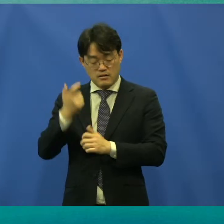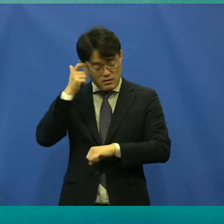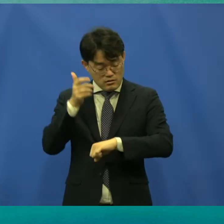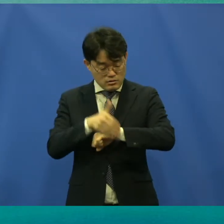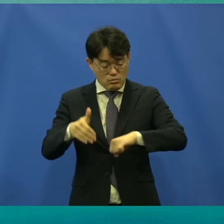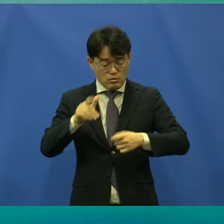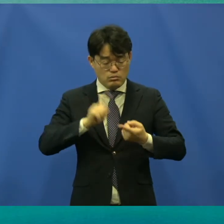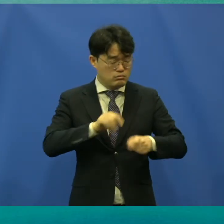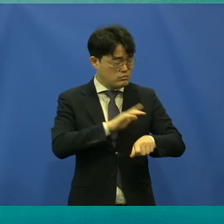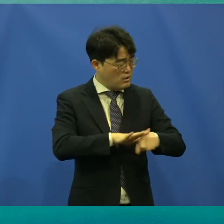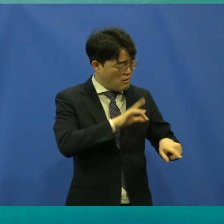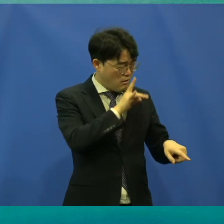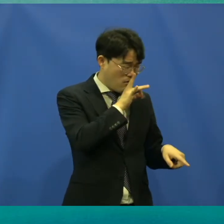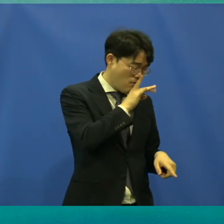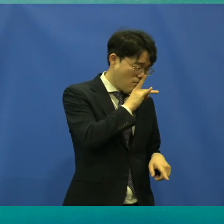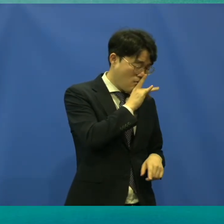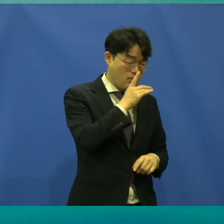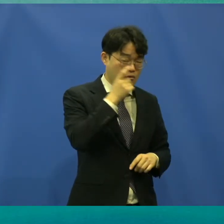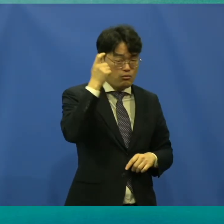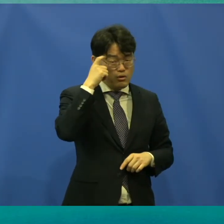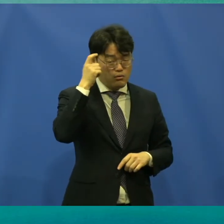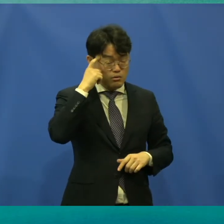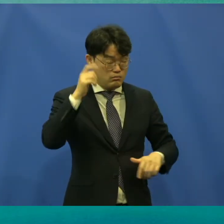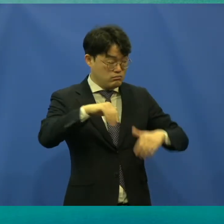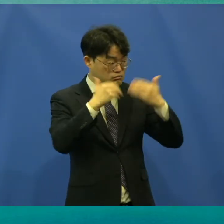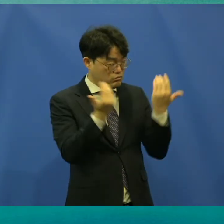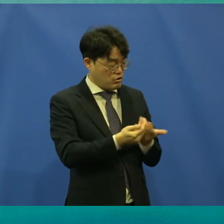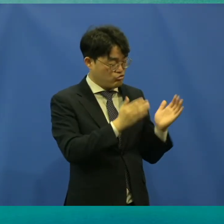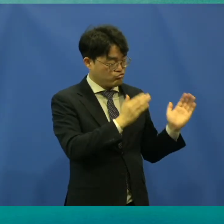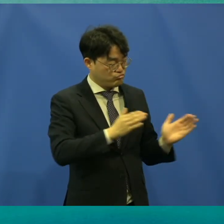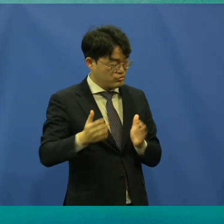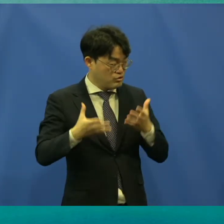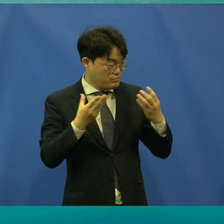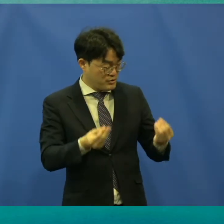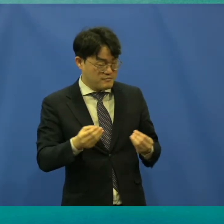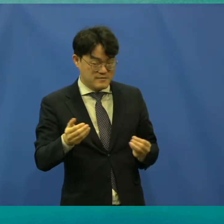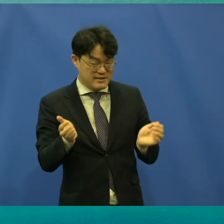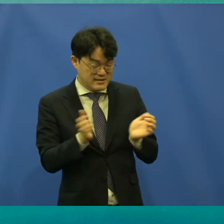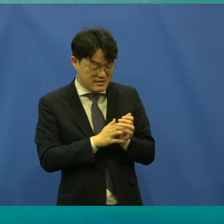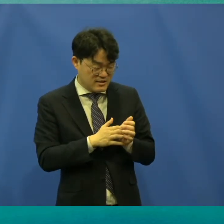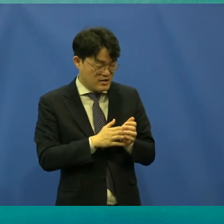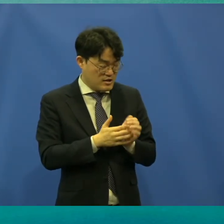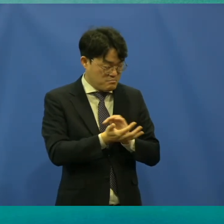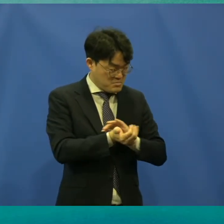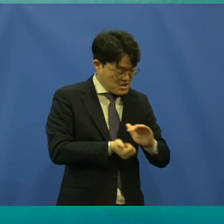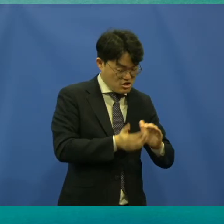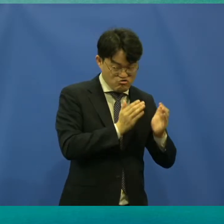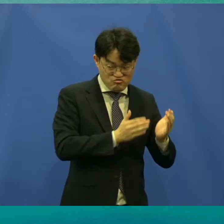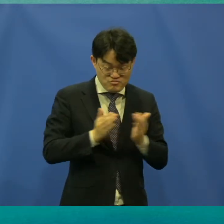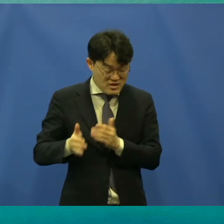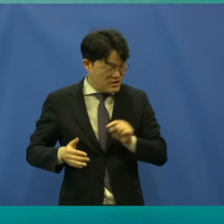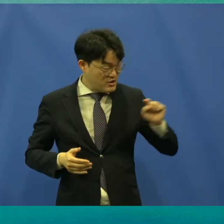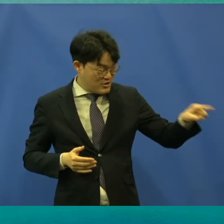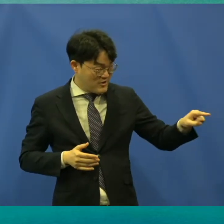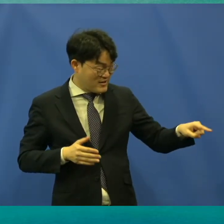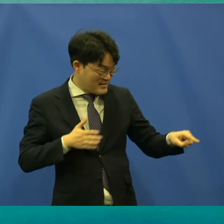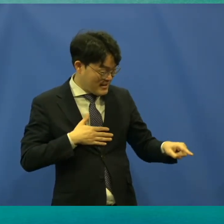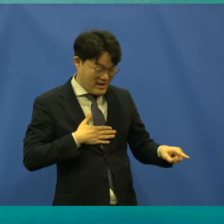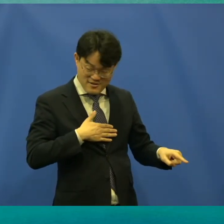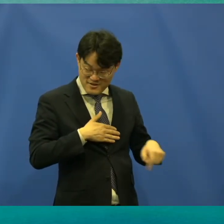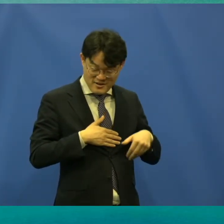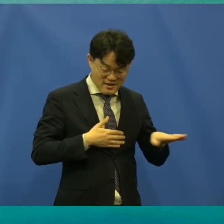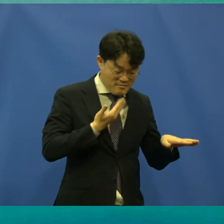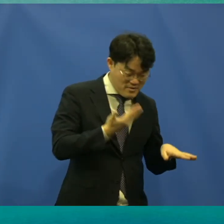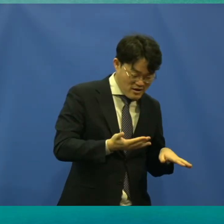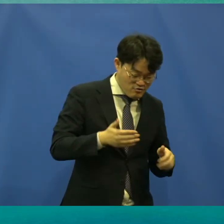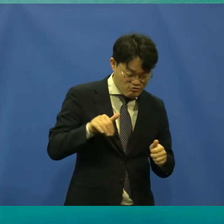수 없어. 모든 게 완벽하게 준비되었습니다. 오랫동안 준비해 왔습니다. 주변의 상황도 다 내